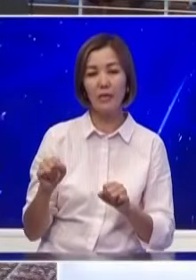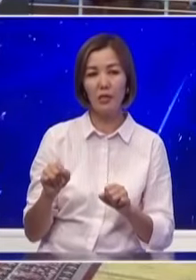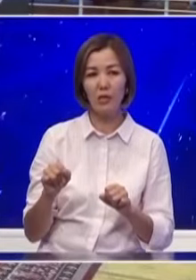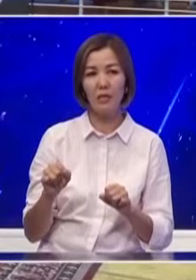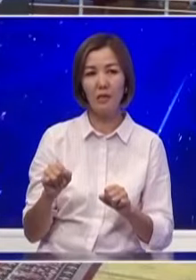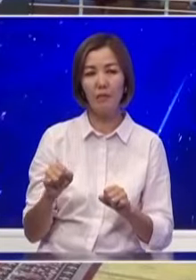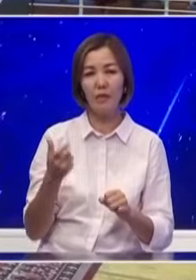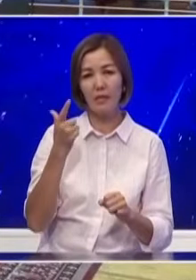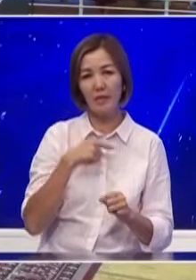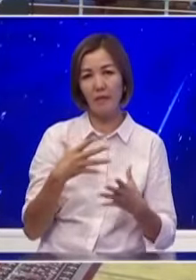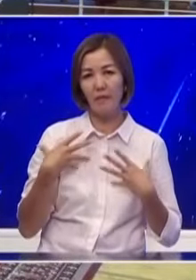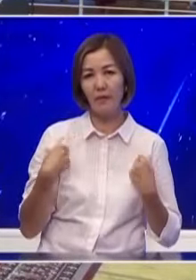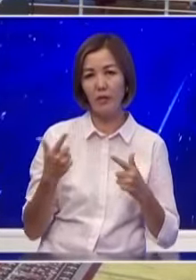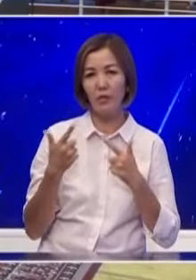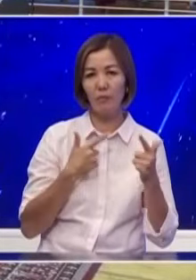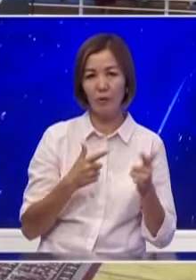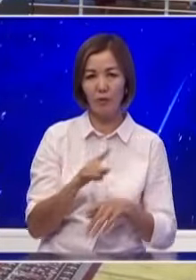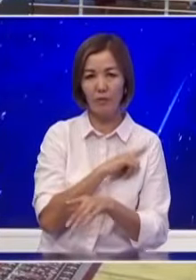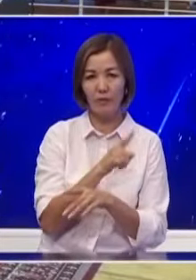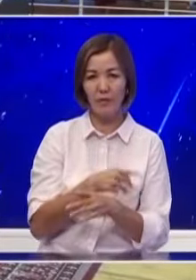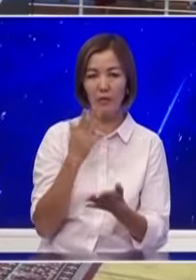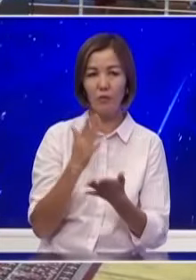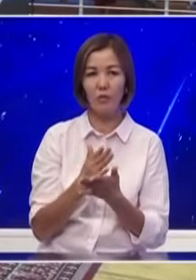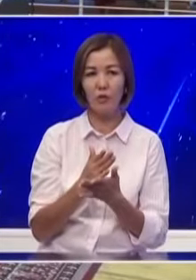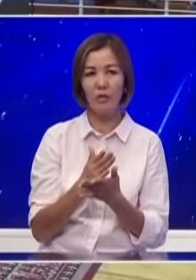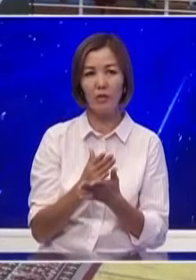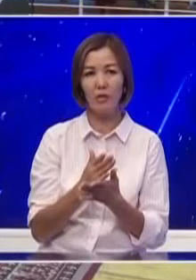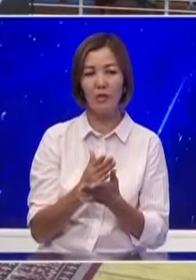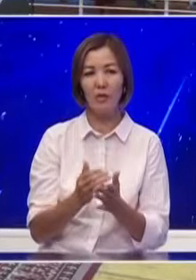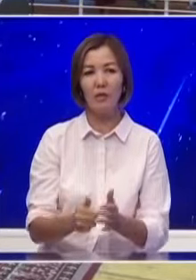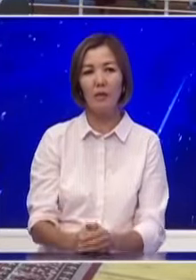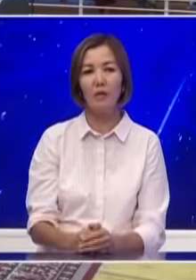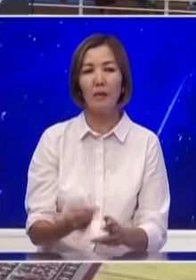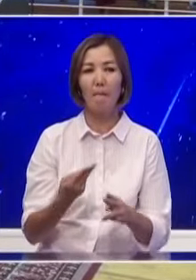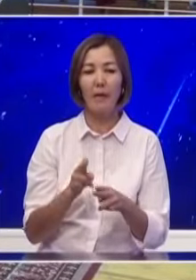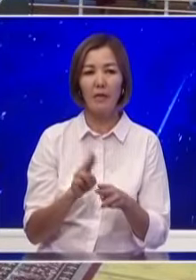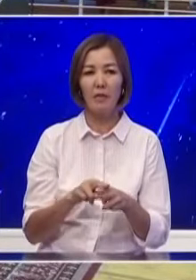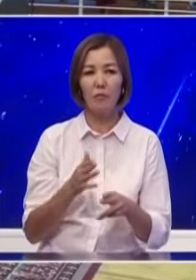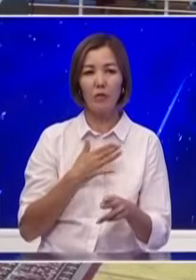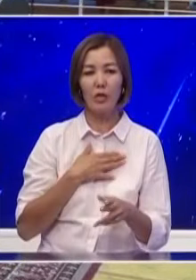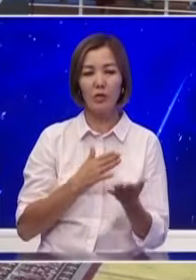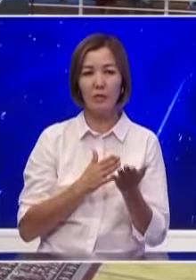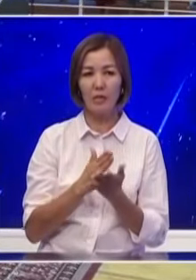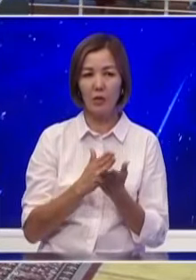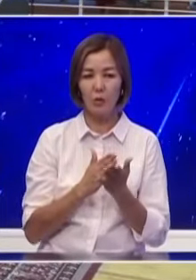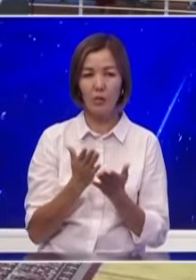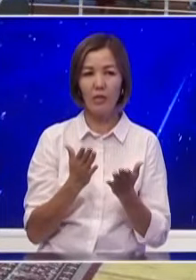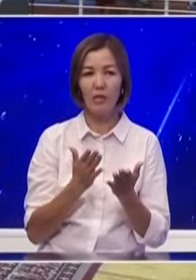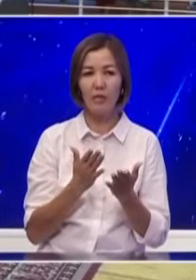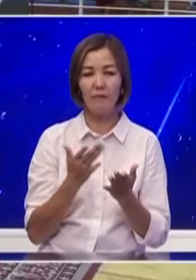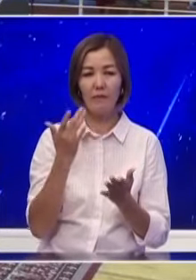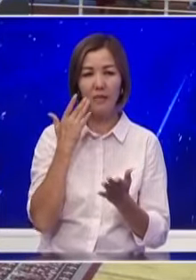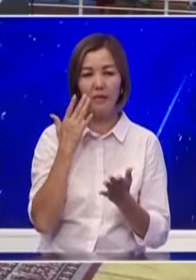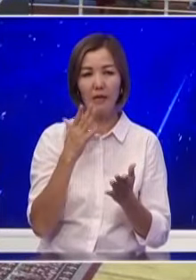общества, но прежде чем защищать общество, он должен быть готов защитить сам себя. Поэтому наши сотрудники на постоянной